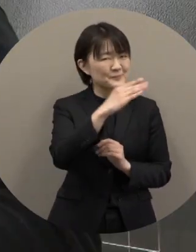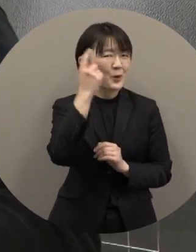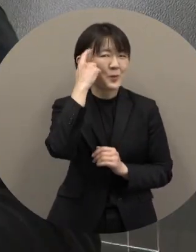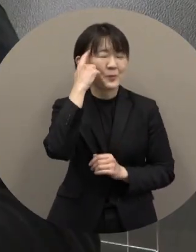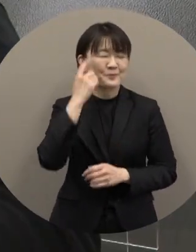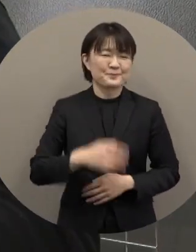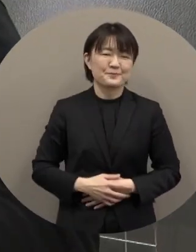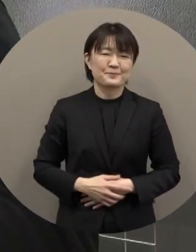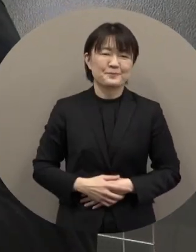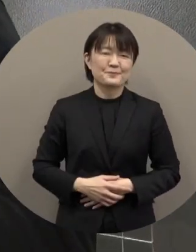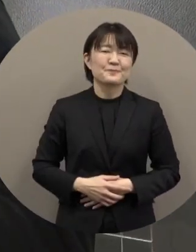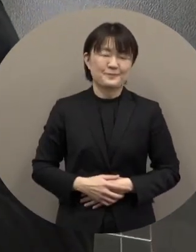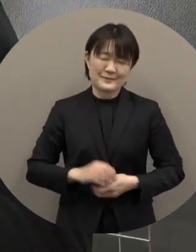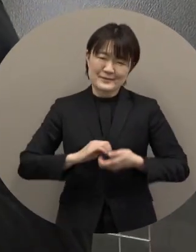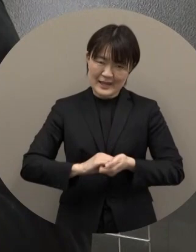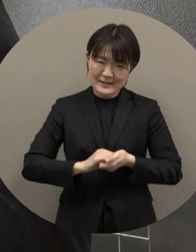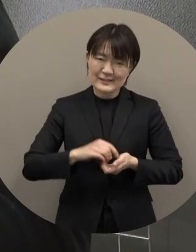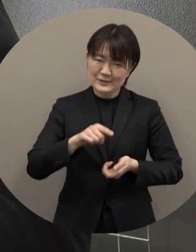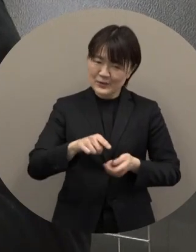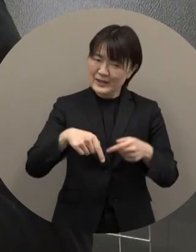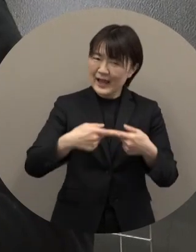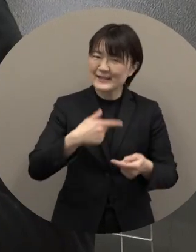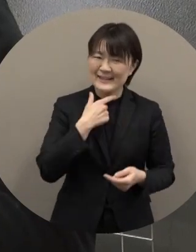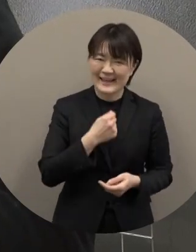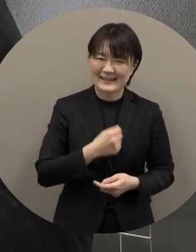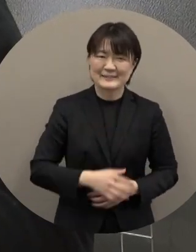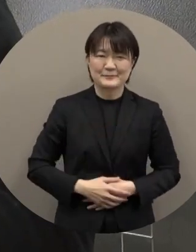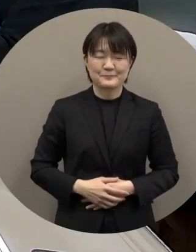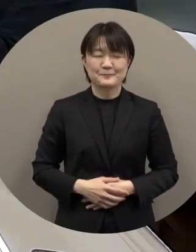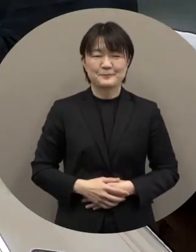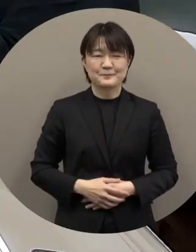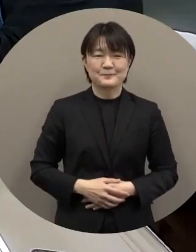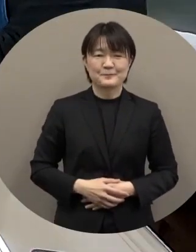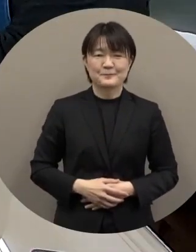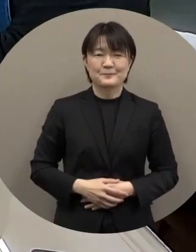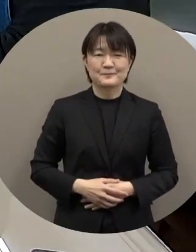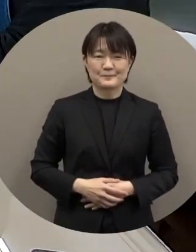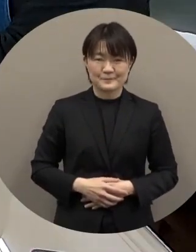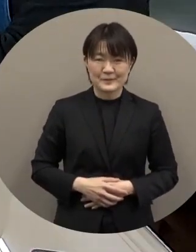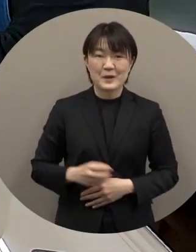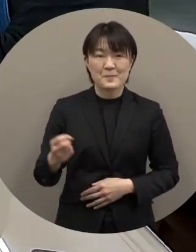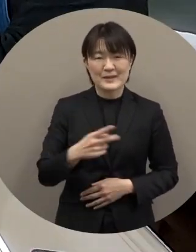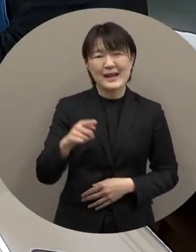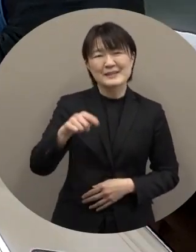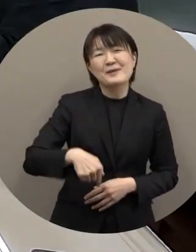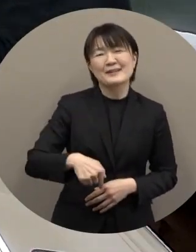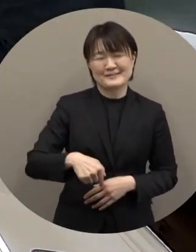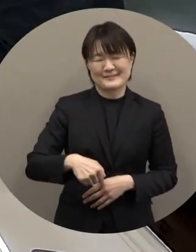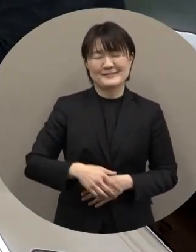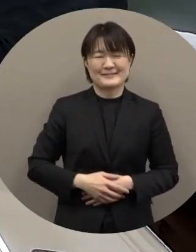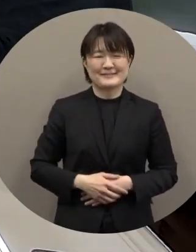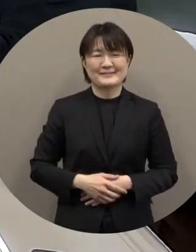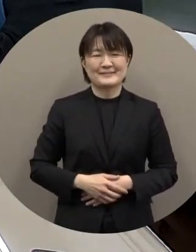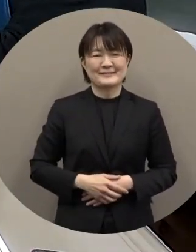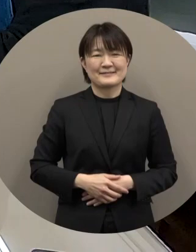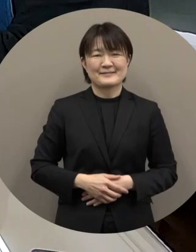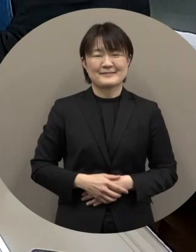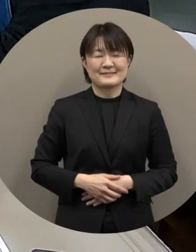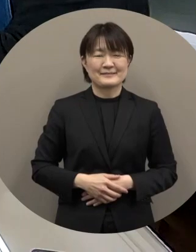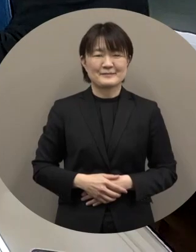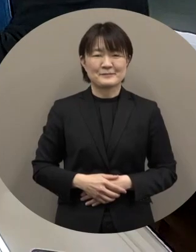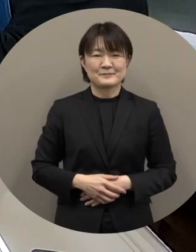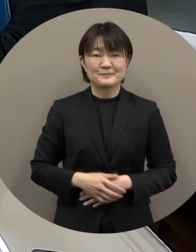ね、 う ん、 もうぜひその仲間入りしたいなと思って。 いやーチーズケーキ食べたくなったらまた来ます。 いやいや、ぜひお待ちしております。、は